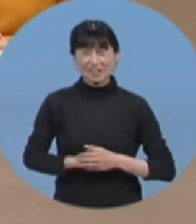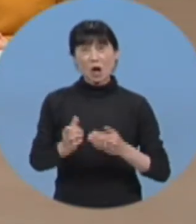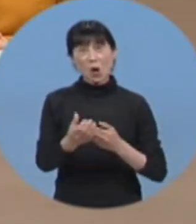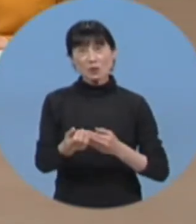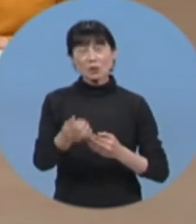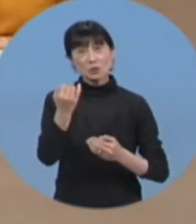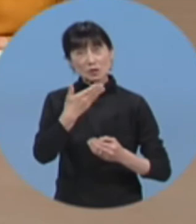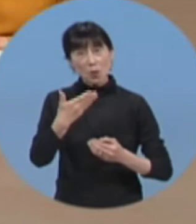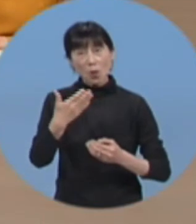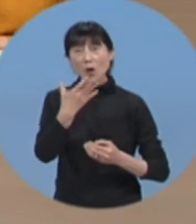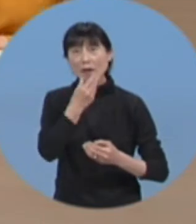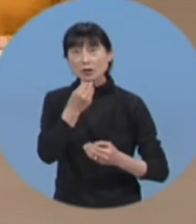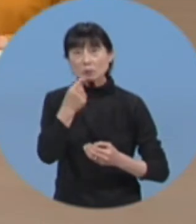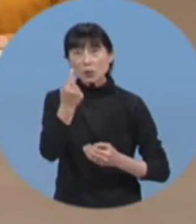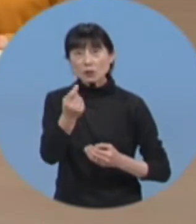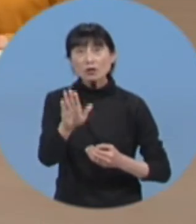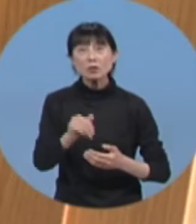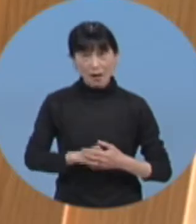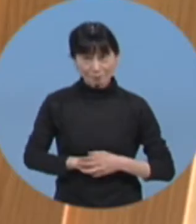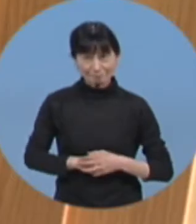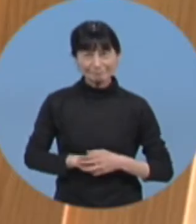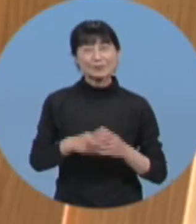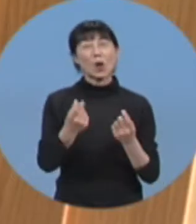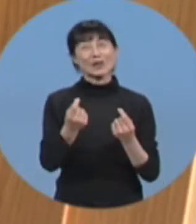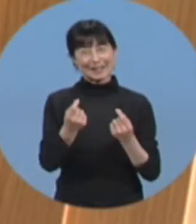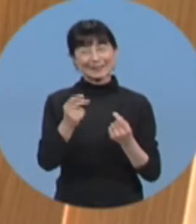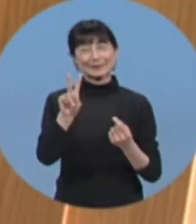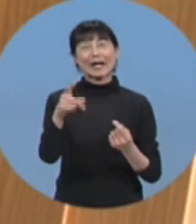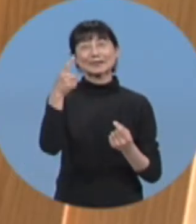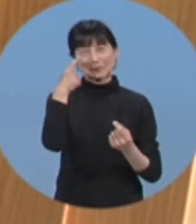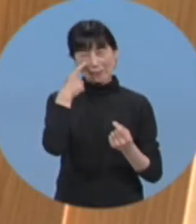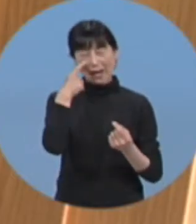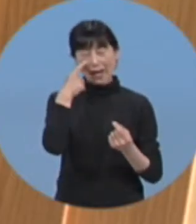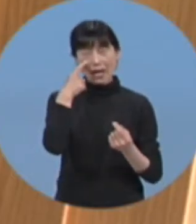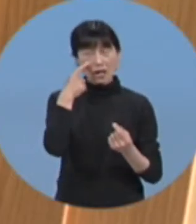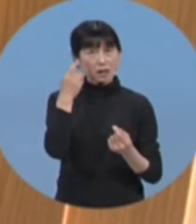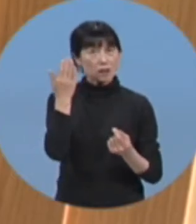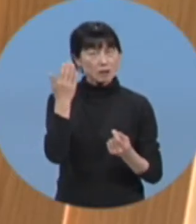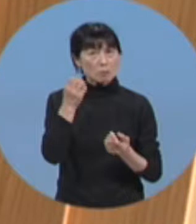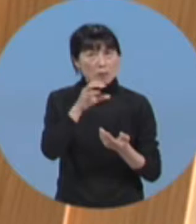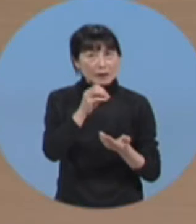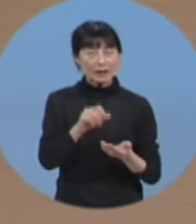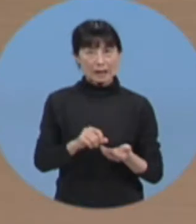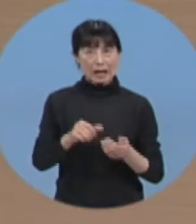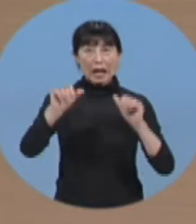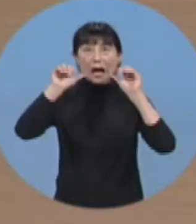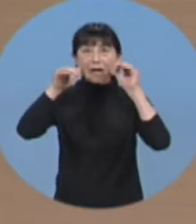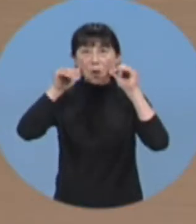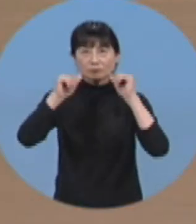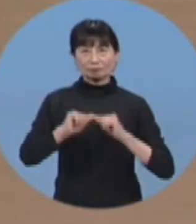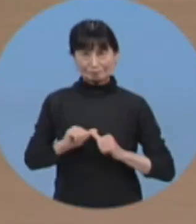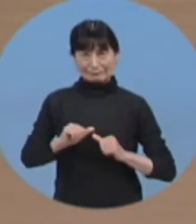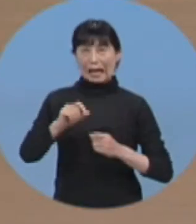海の恵み、もう一つリポートしてきたんですね。 はい、二つ目はさっき牧さんがポロッと言ったアナゴです。 やはり正